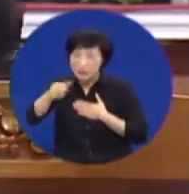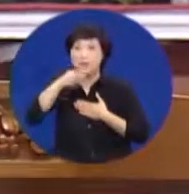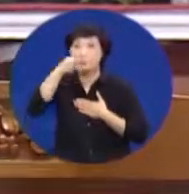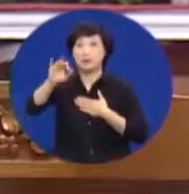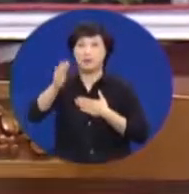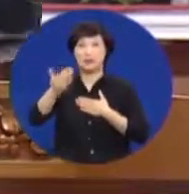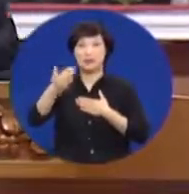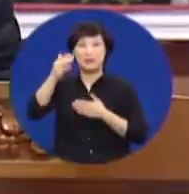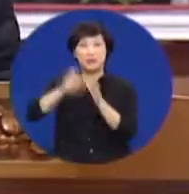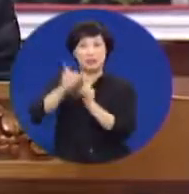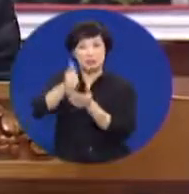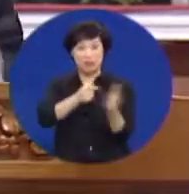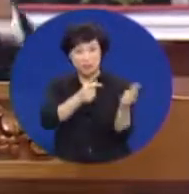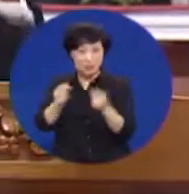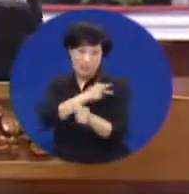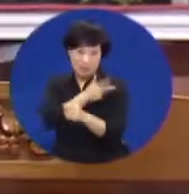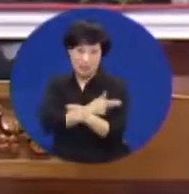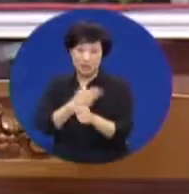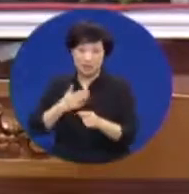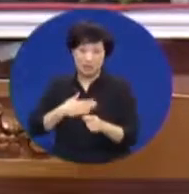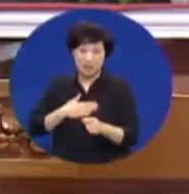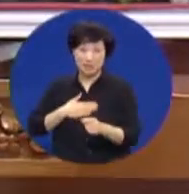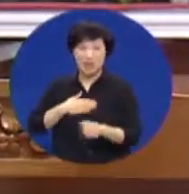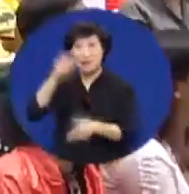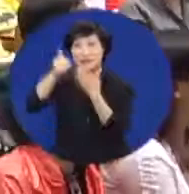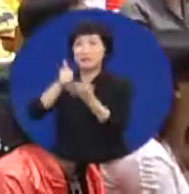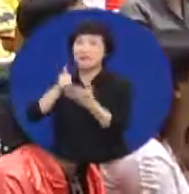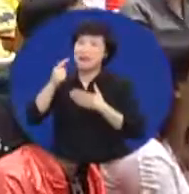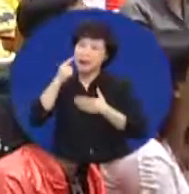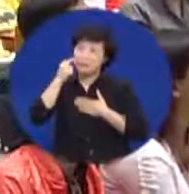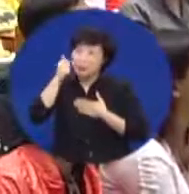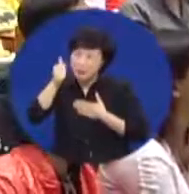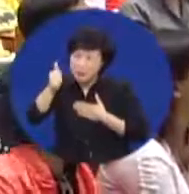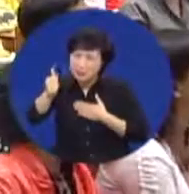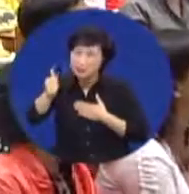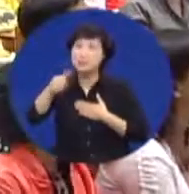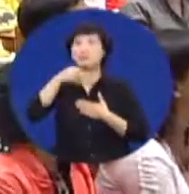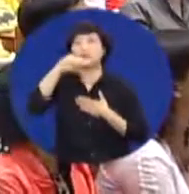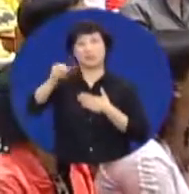예수님과 같은 자격으로 하나님을 아버지라 부른다 이 말입니다.